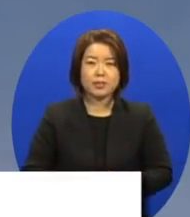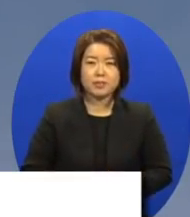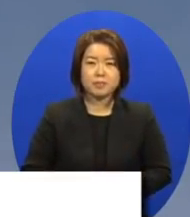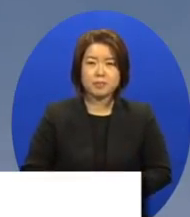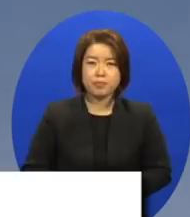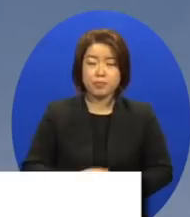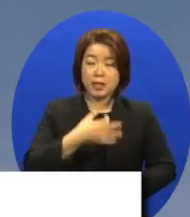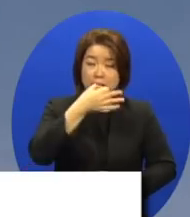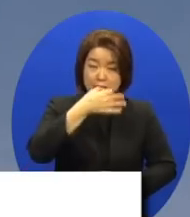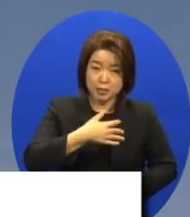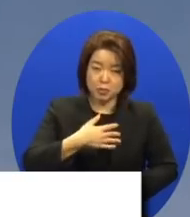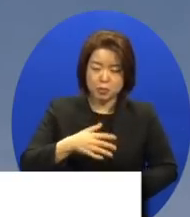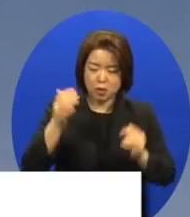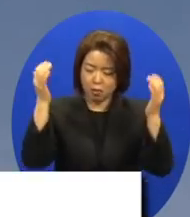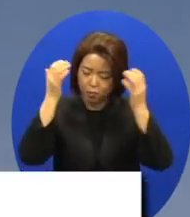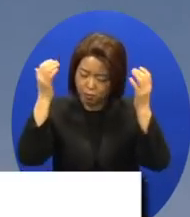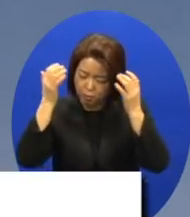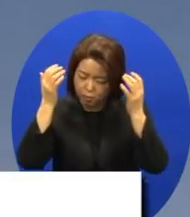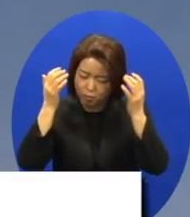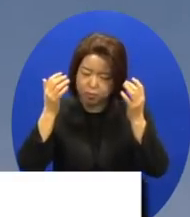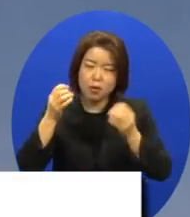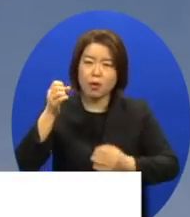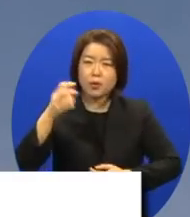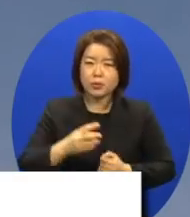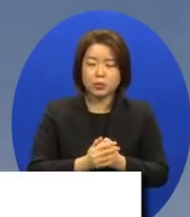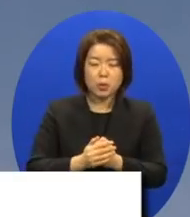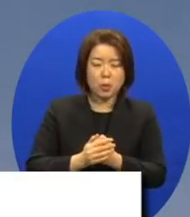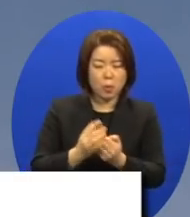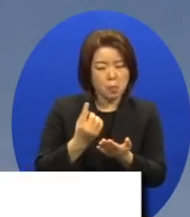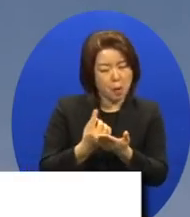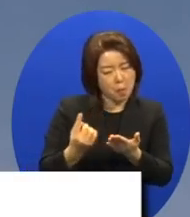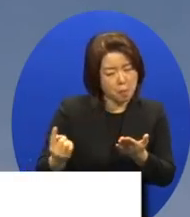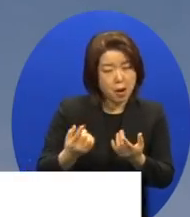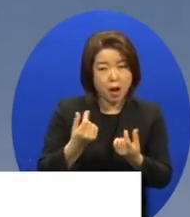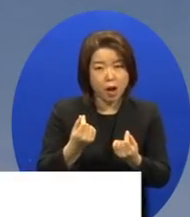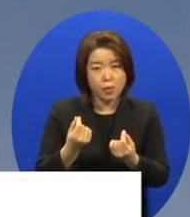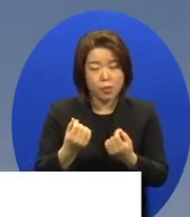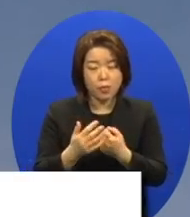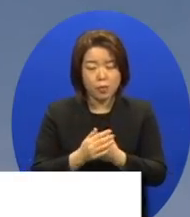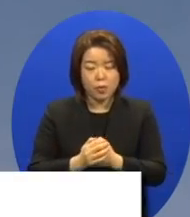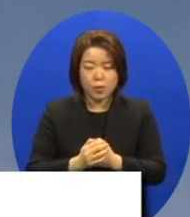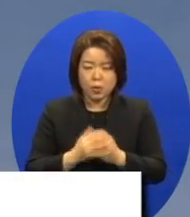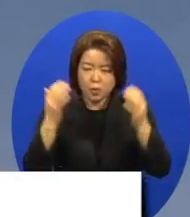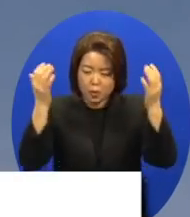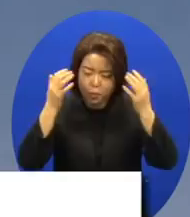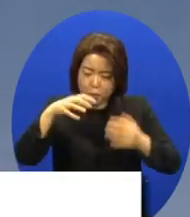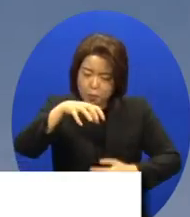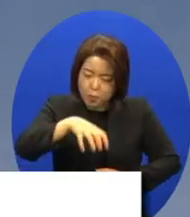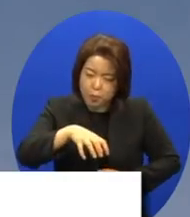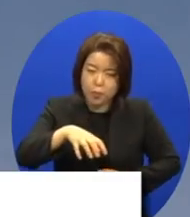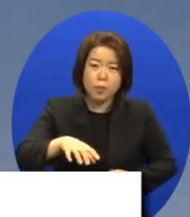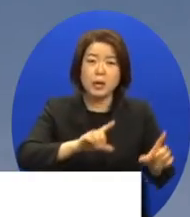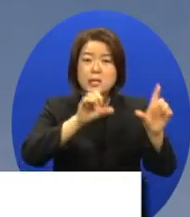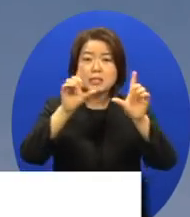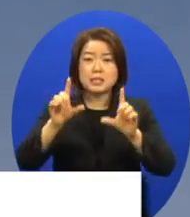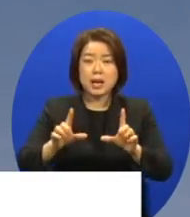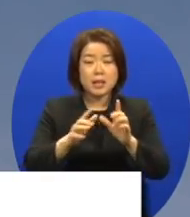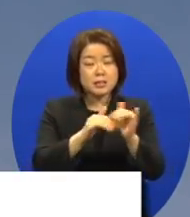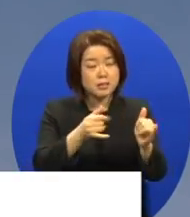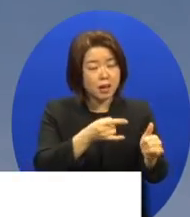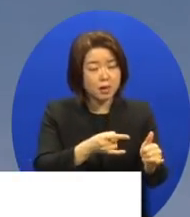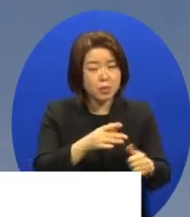힘들고 고생스럽고 소외되고 고통 스러운 곳에 사는 사람들에게는